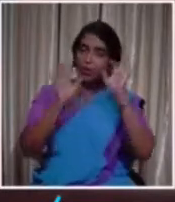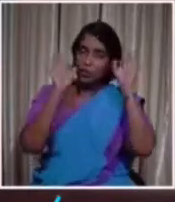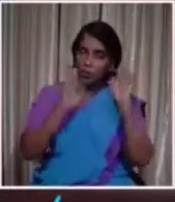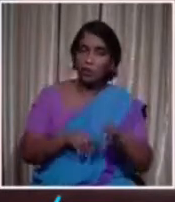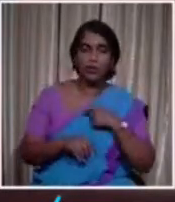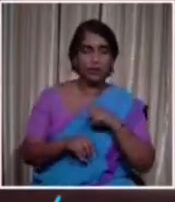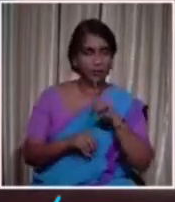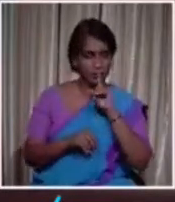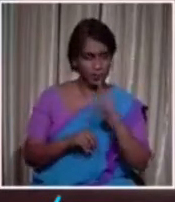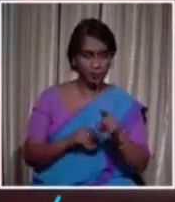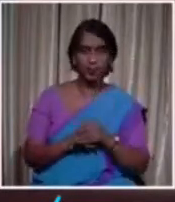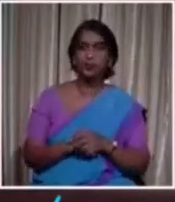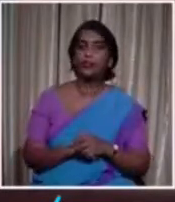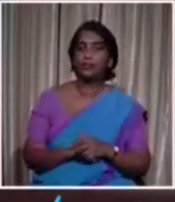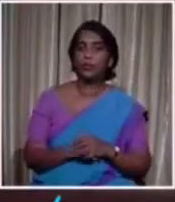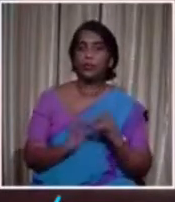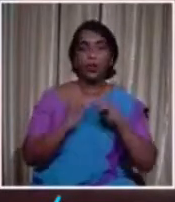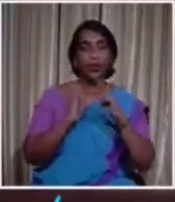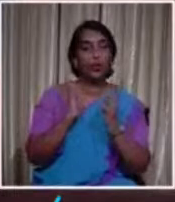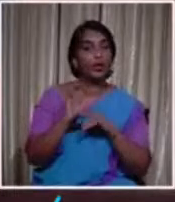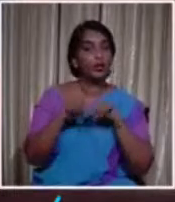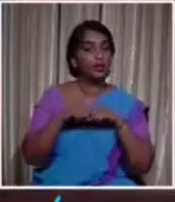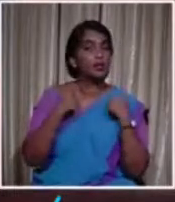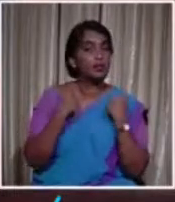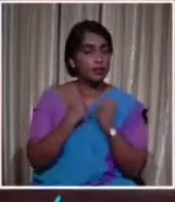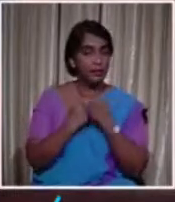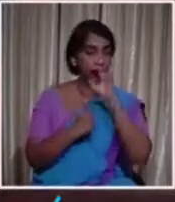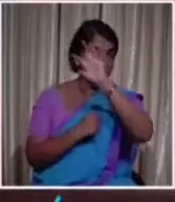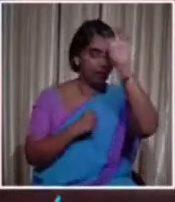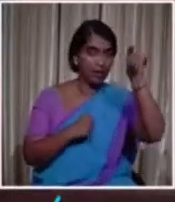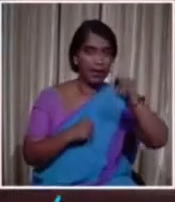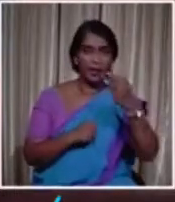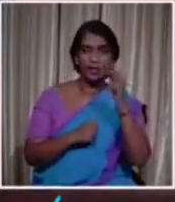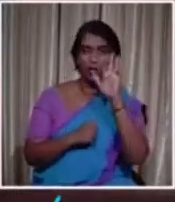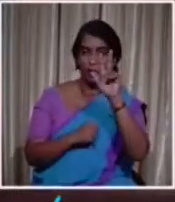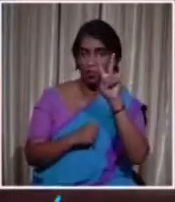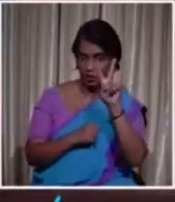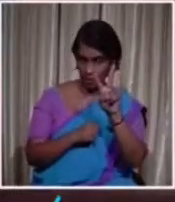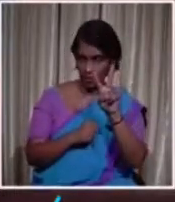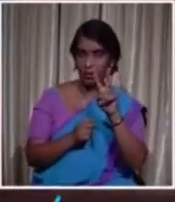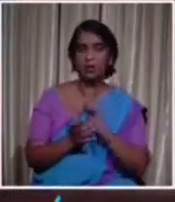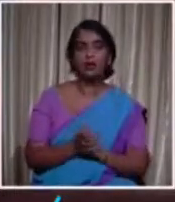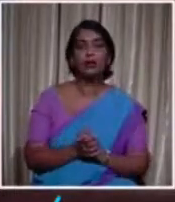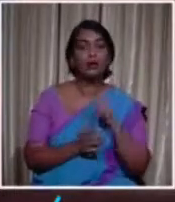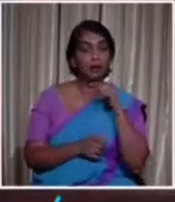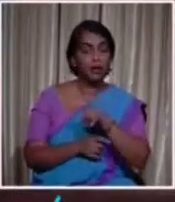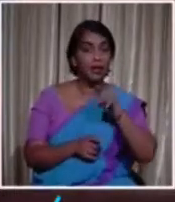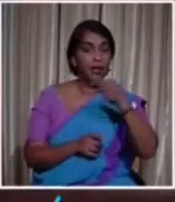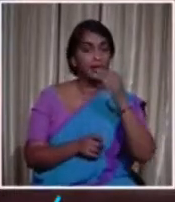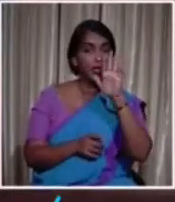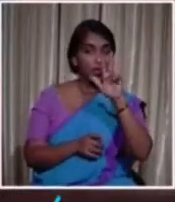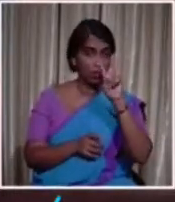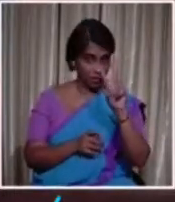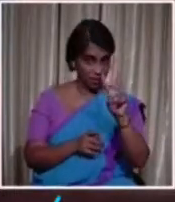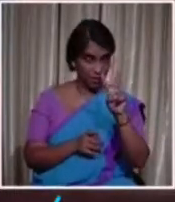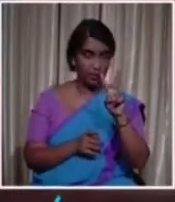कियला, एक्सेस जातेंगे संविधान रटवाले किसी अनुदेक अक्तिनों करुनी योजकताना के तुम्हानी, मैं किसी अनुदेक आतरे,